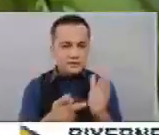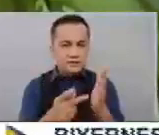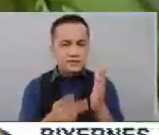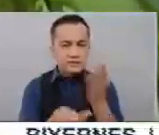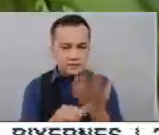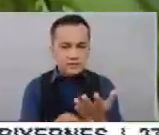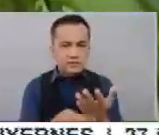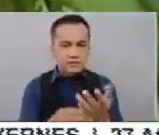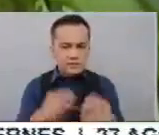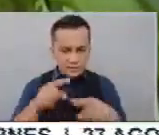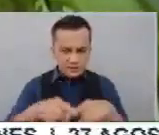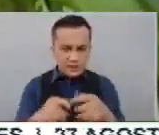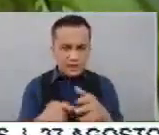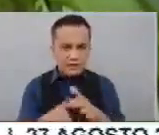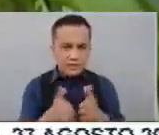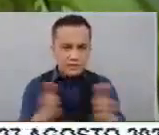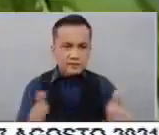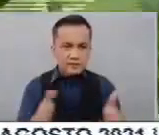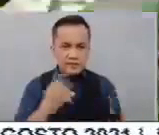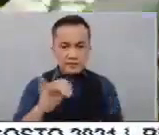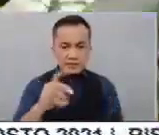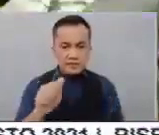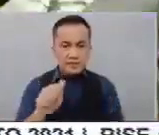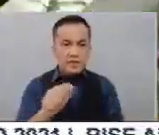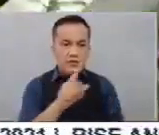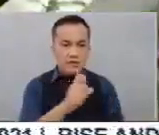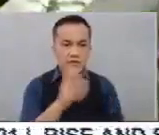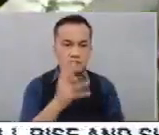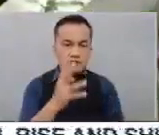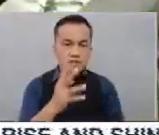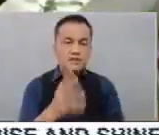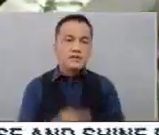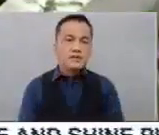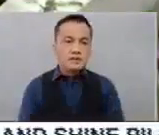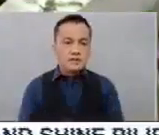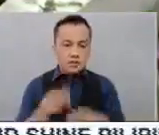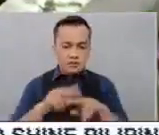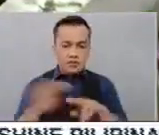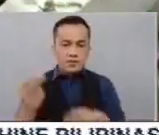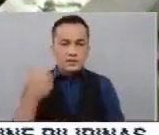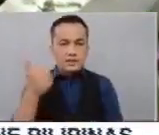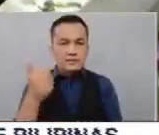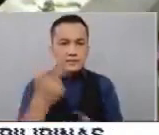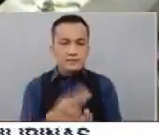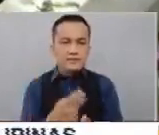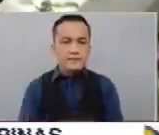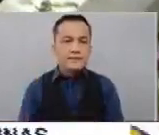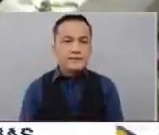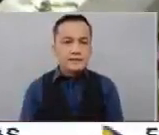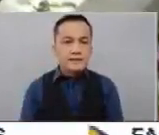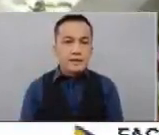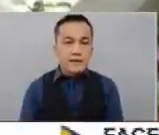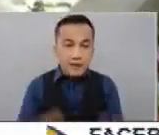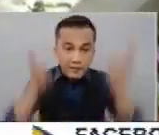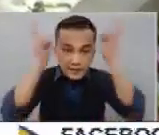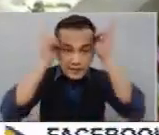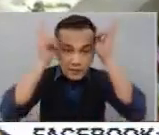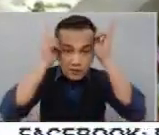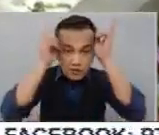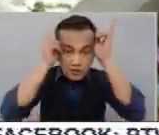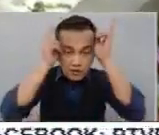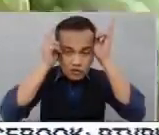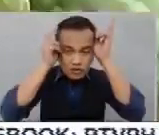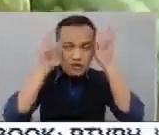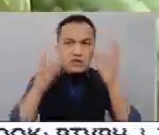vegetables, medyo bumaba naman ang presyo ng mga gulay na to. Ano? Joe, yung pechay, 60 to 90 pesos per kilo, bumaba